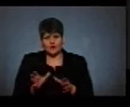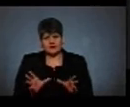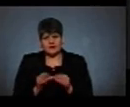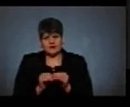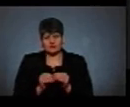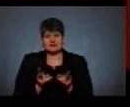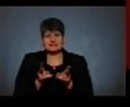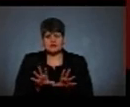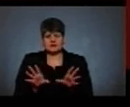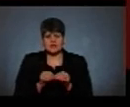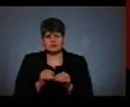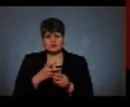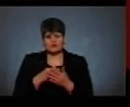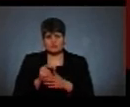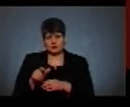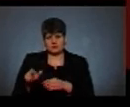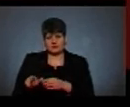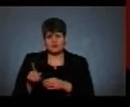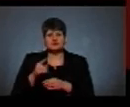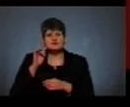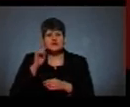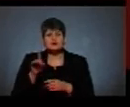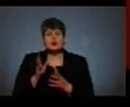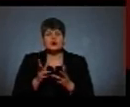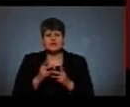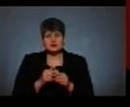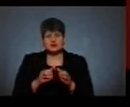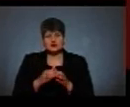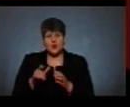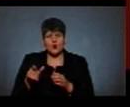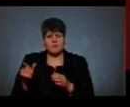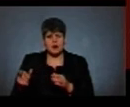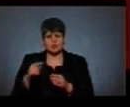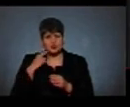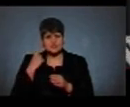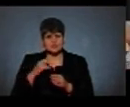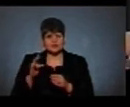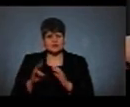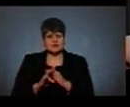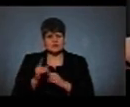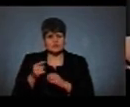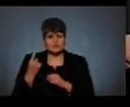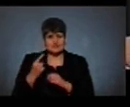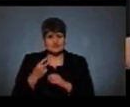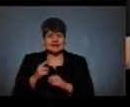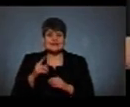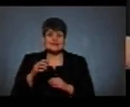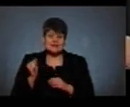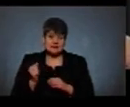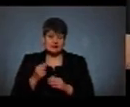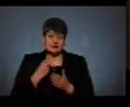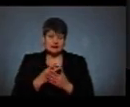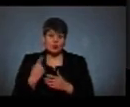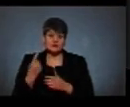своїми парафіянами. А що відомо про кількість громад Російської церкви на Тернопільщині? За даними